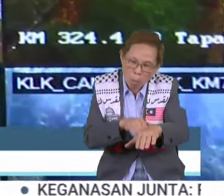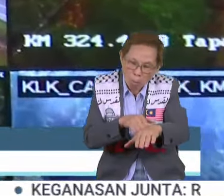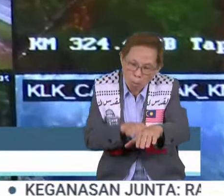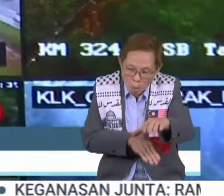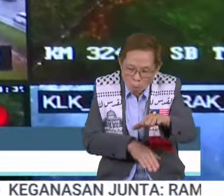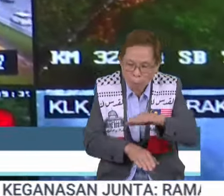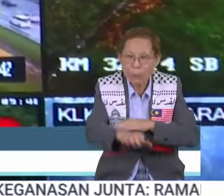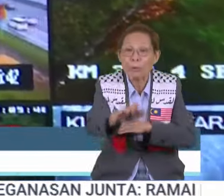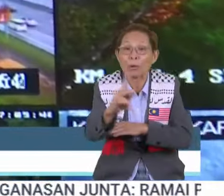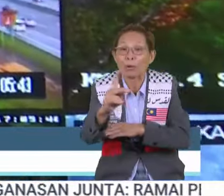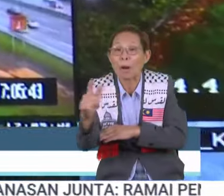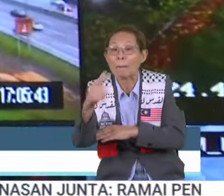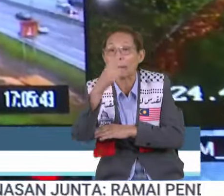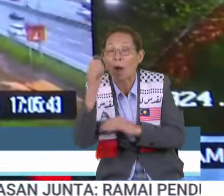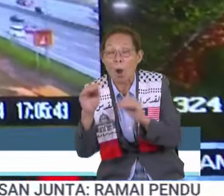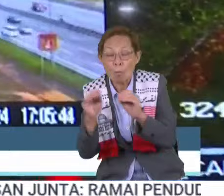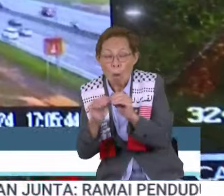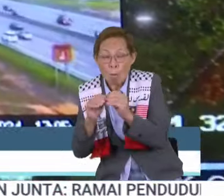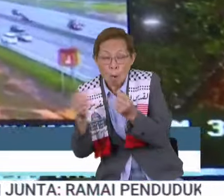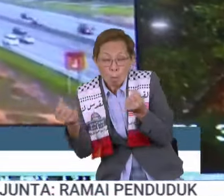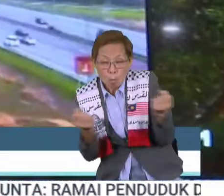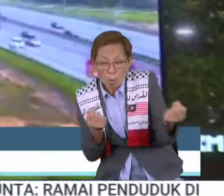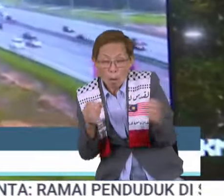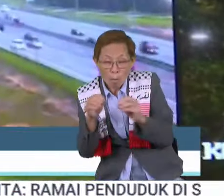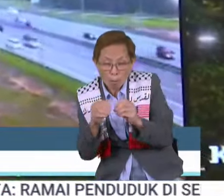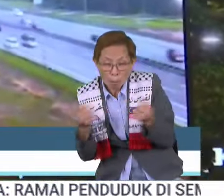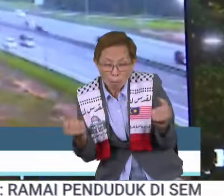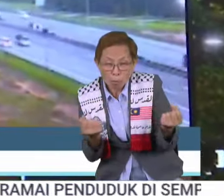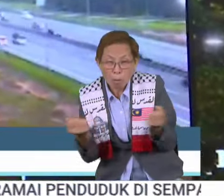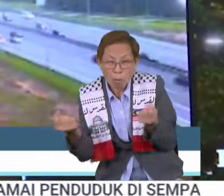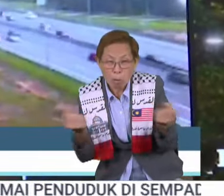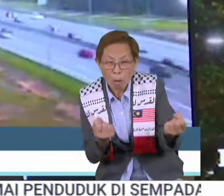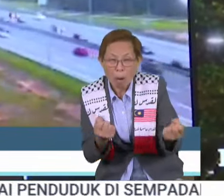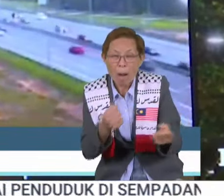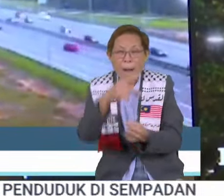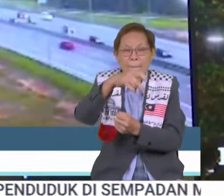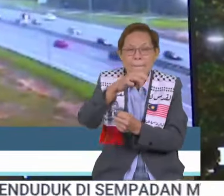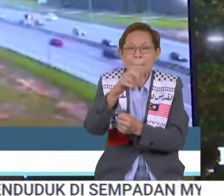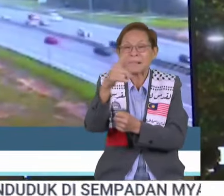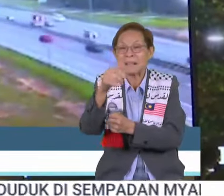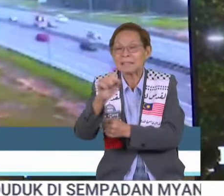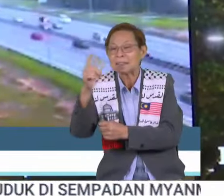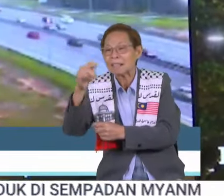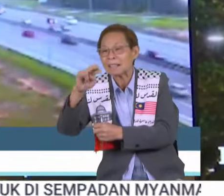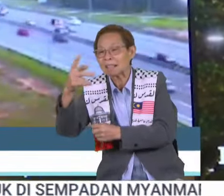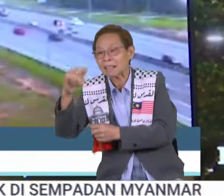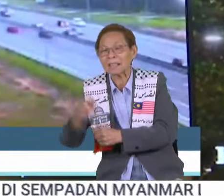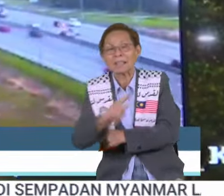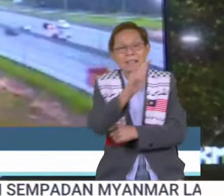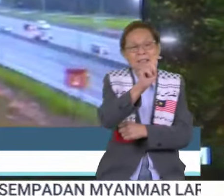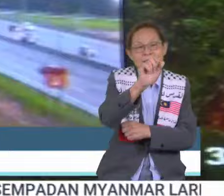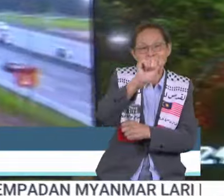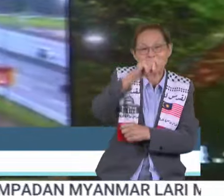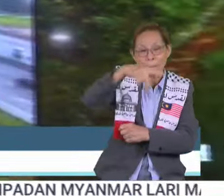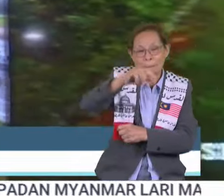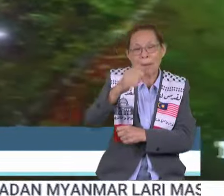Kuala Lumpur. Berikutan pertambahan kenderaan dari arah Pedas Linggi. Di Tapah, di kilometer